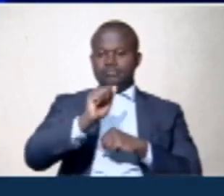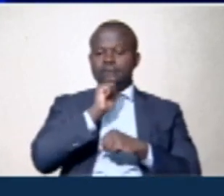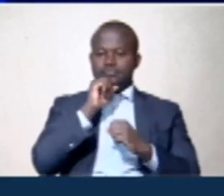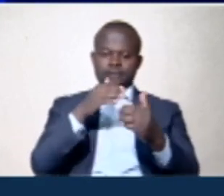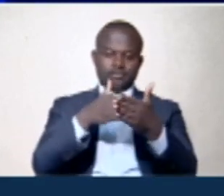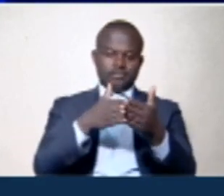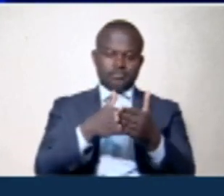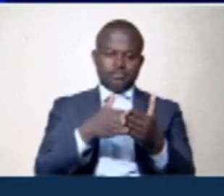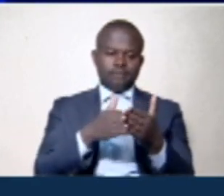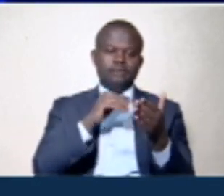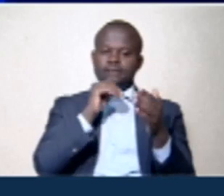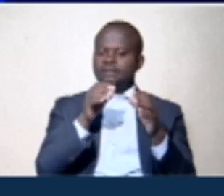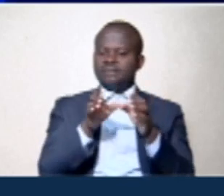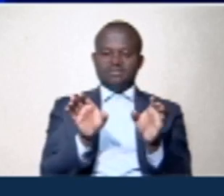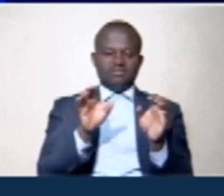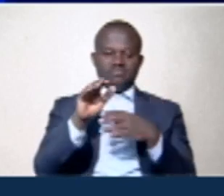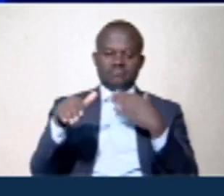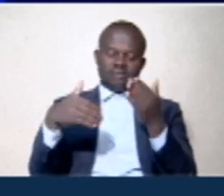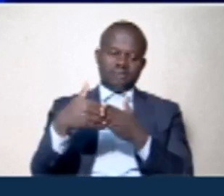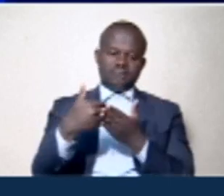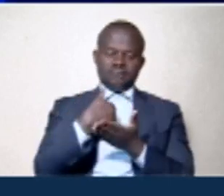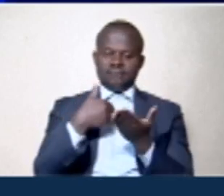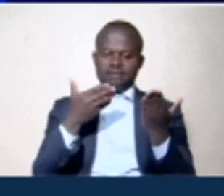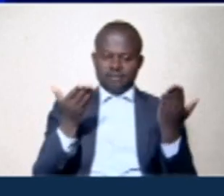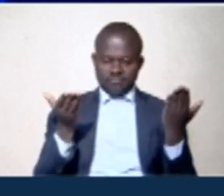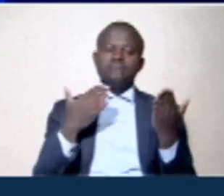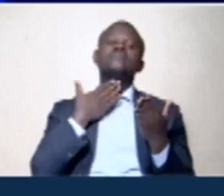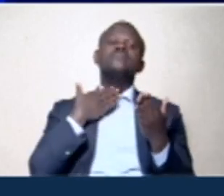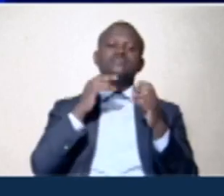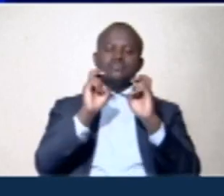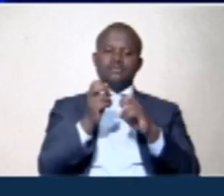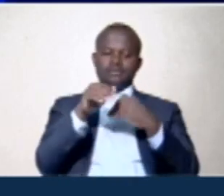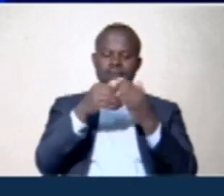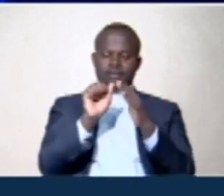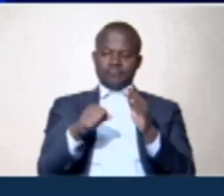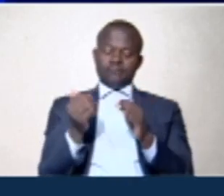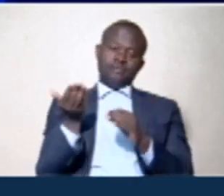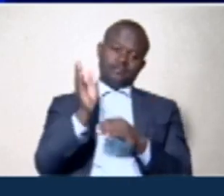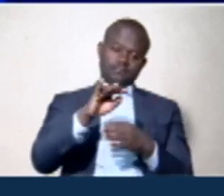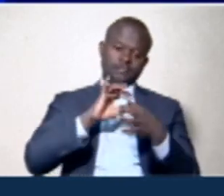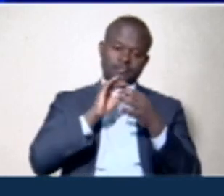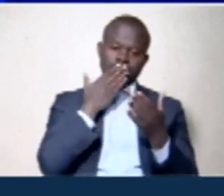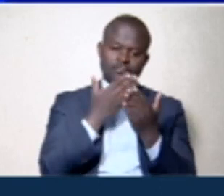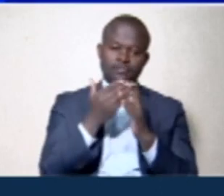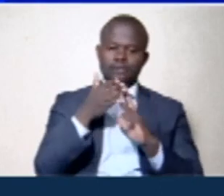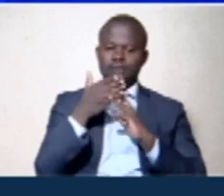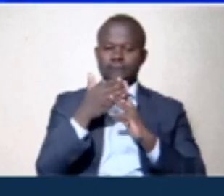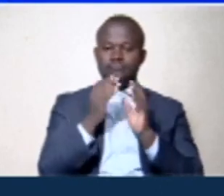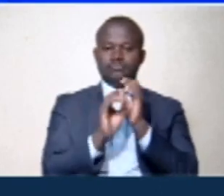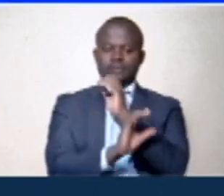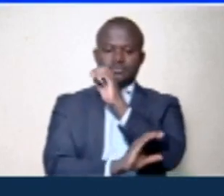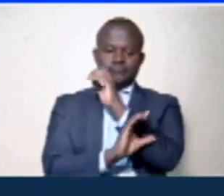nkomyi nta nivangura irya ryose bahuye naryo. Bifuza ko rero hagaruka umubano mwiza hagati